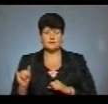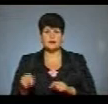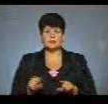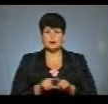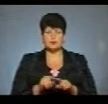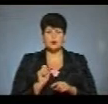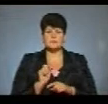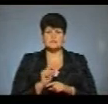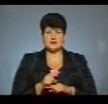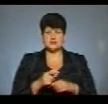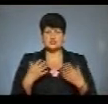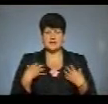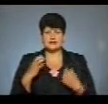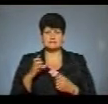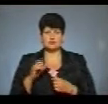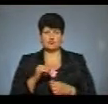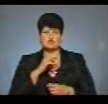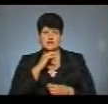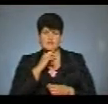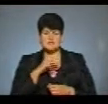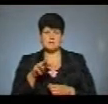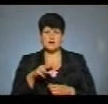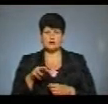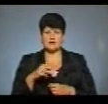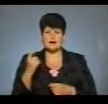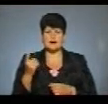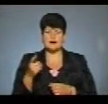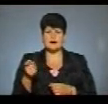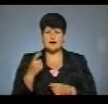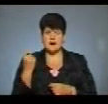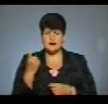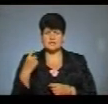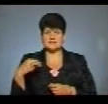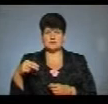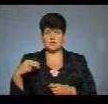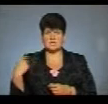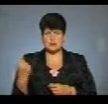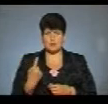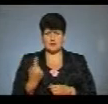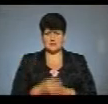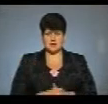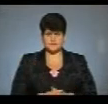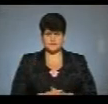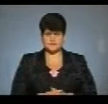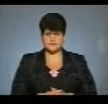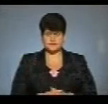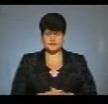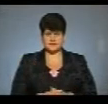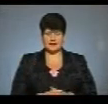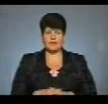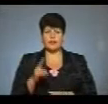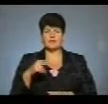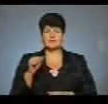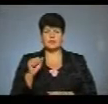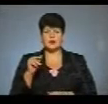про призначення начальників СБУ у Чернівецькій, Миколаївській, Харківській та Запорізькій областях. Дачники